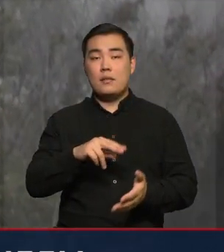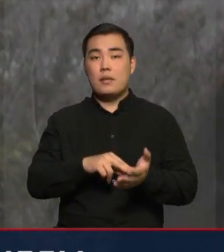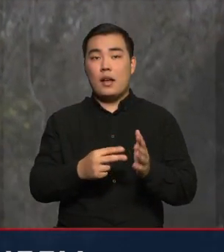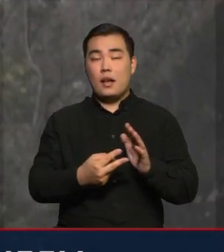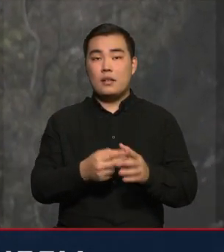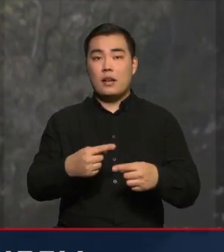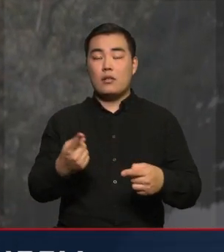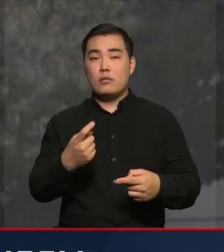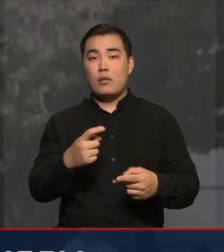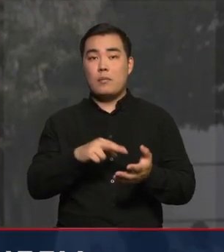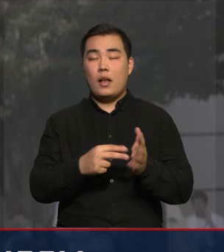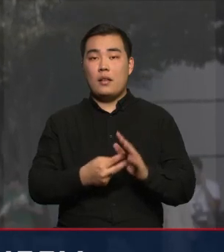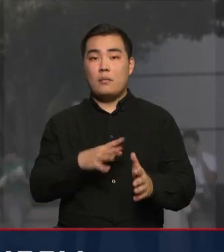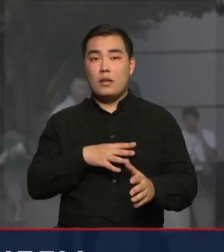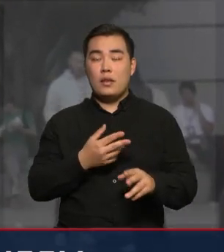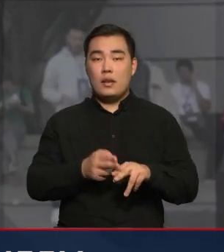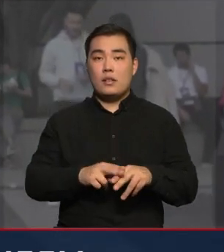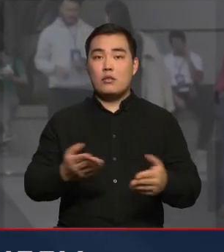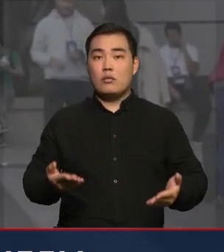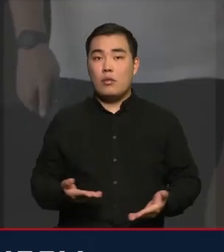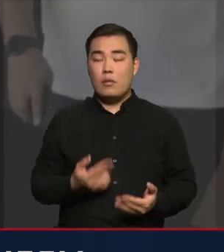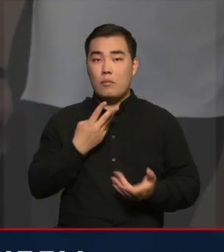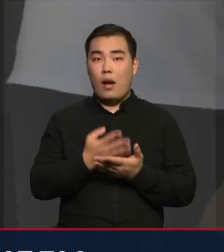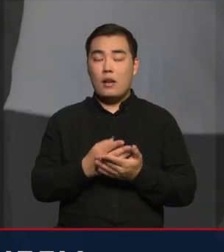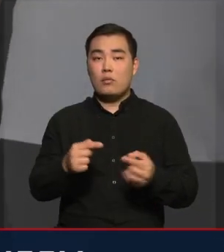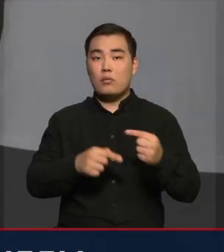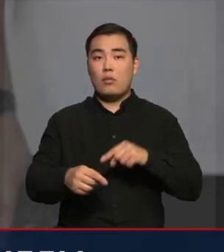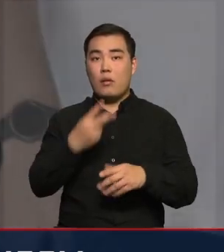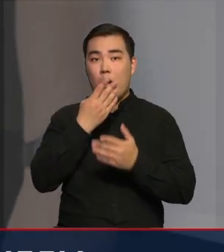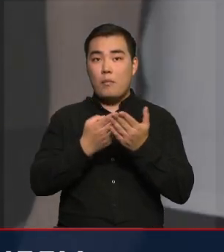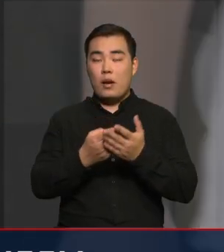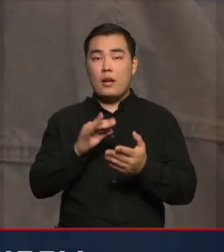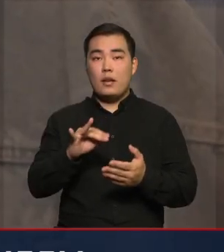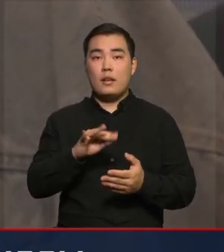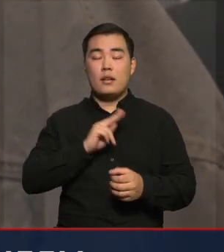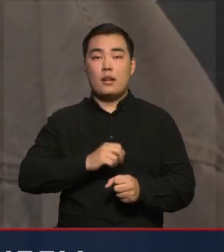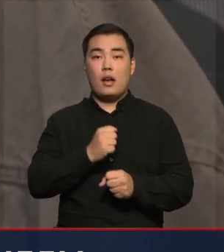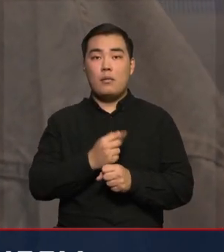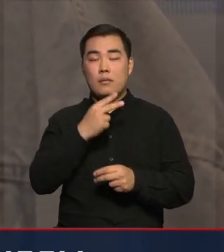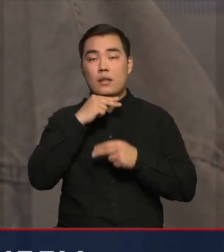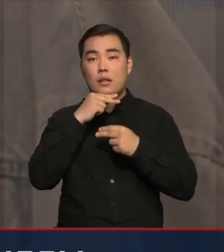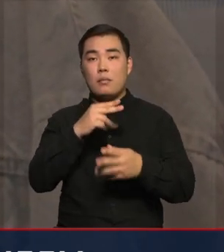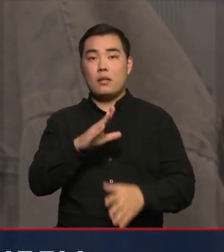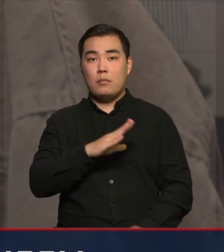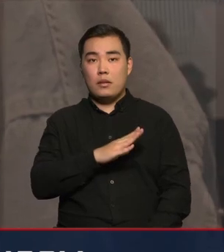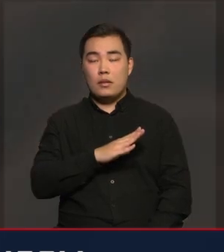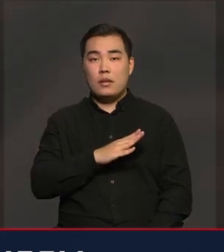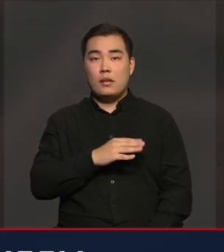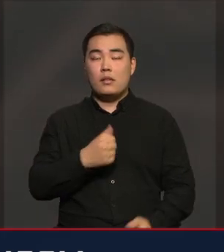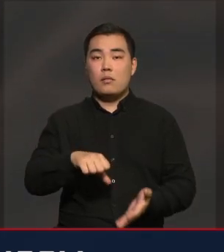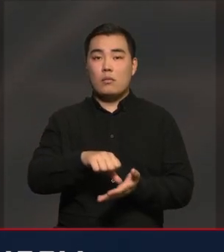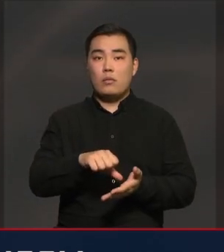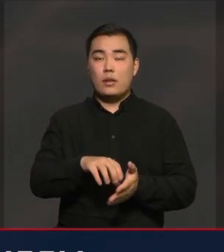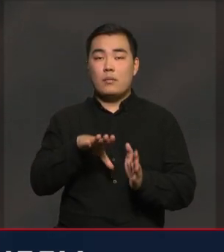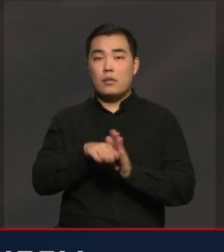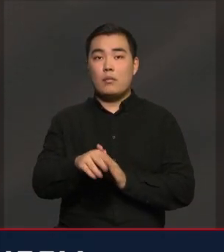жүздеген жобалары сұнылды. Олар өңірдің әлеуетін жан-жақты көрсетіп, демеушілердің назарын аударуға тырысты. Жиынға